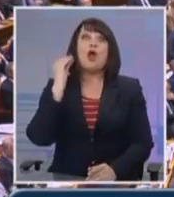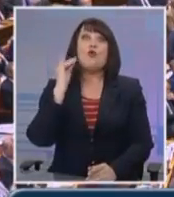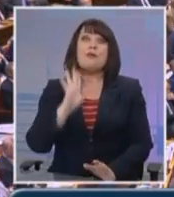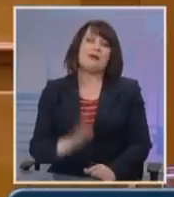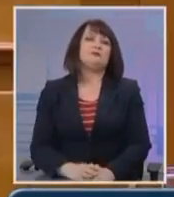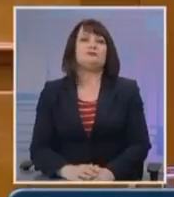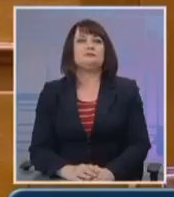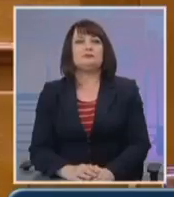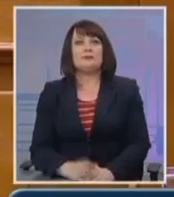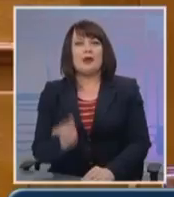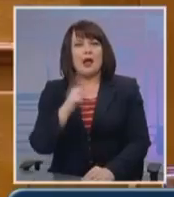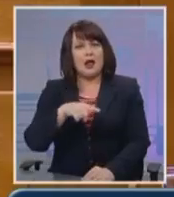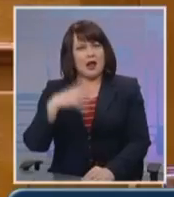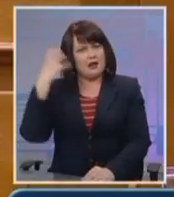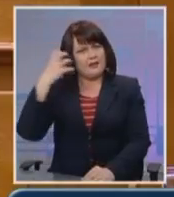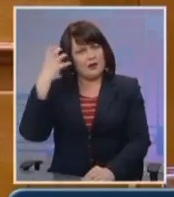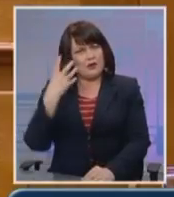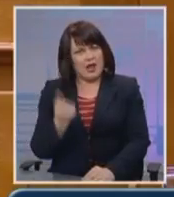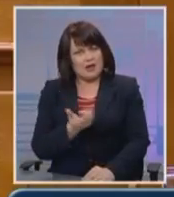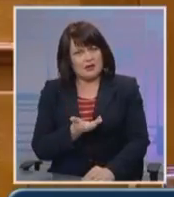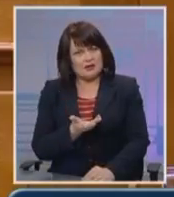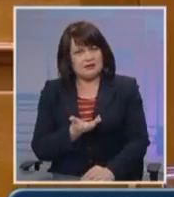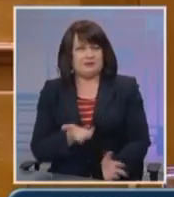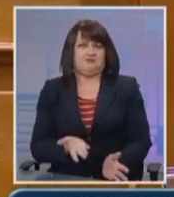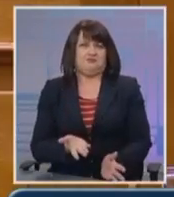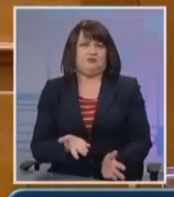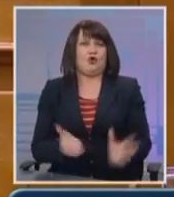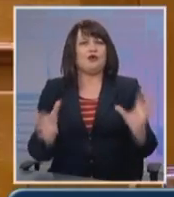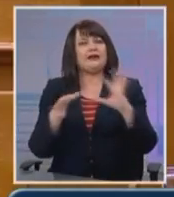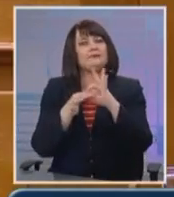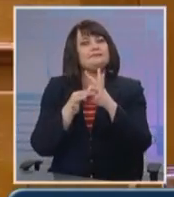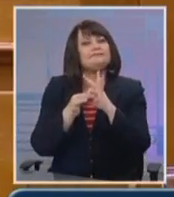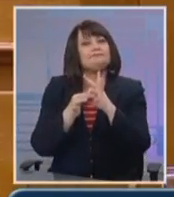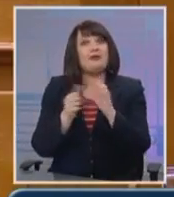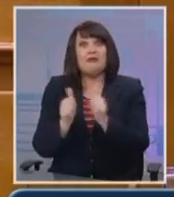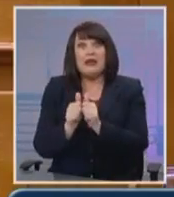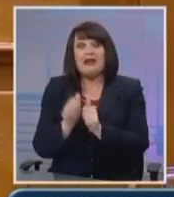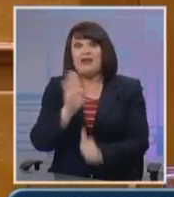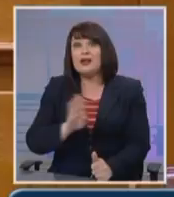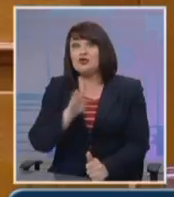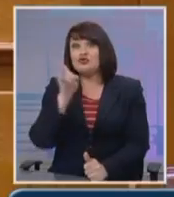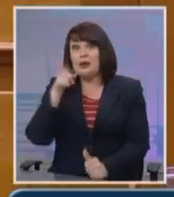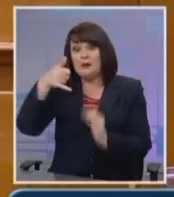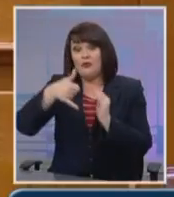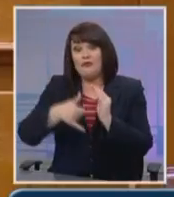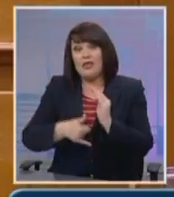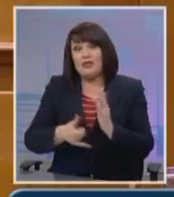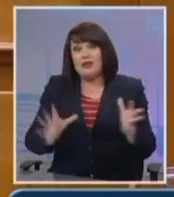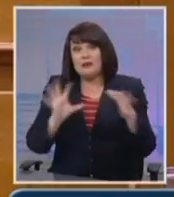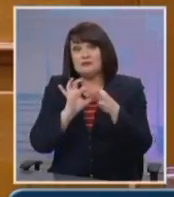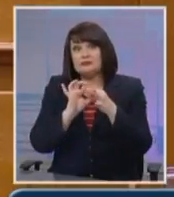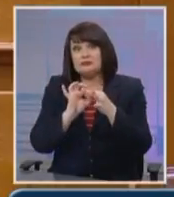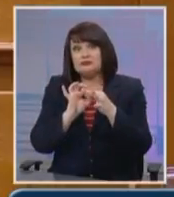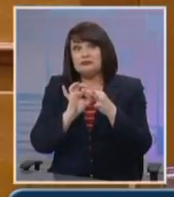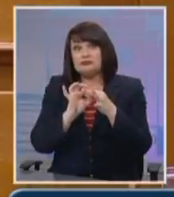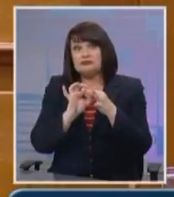υπάρχει μια άλλη θεωρία. Ότι οι δεσμοί σας με τη Βενεζουέλα είναι ακόμα βαθύτεροι και στενότεροι από